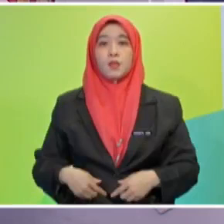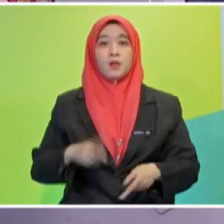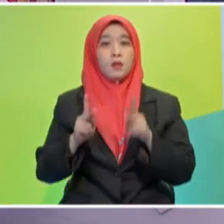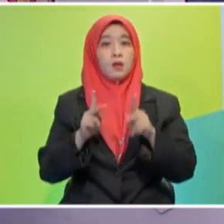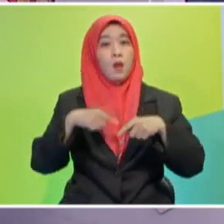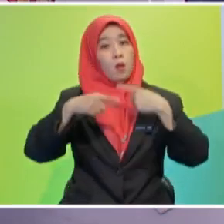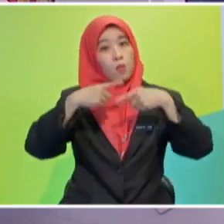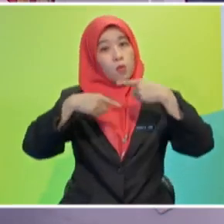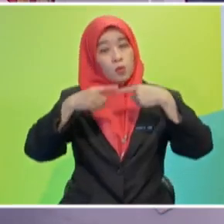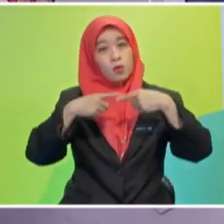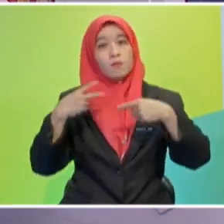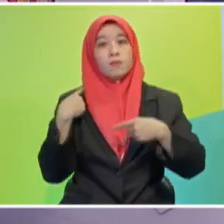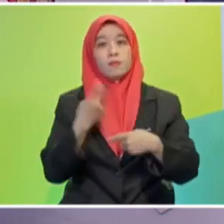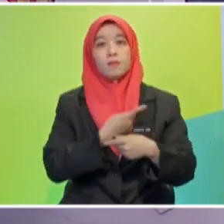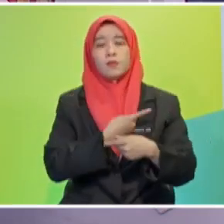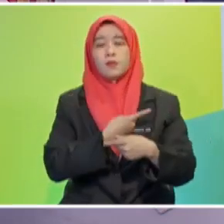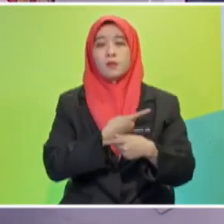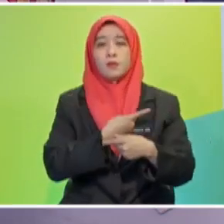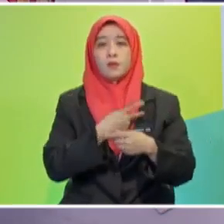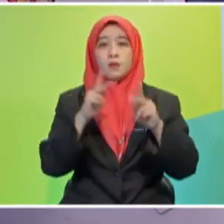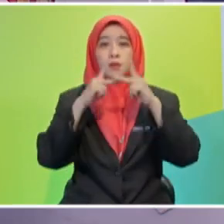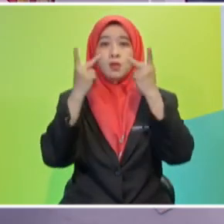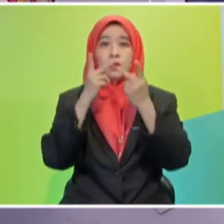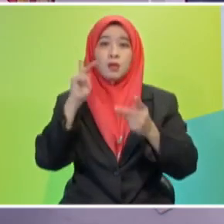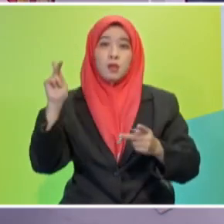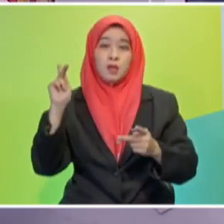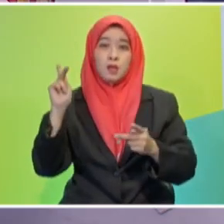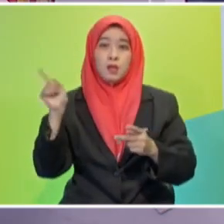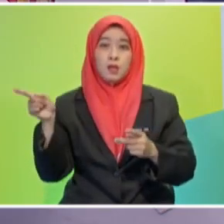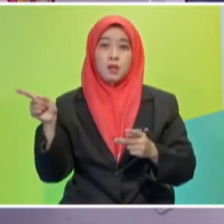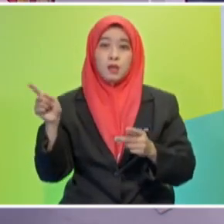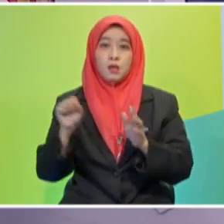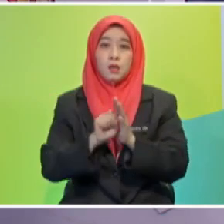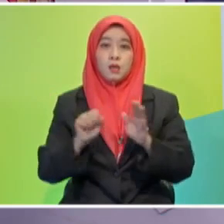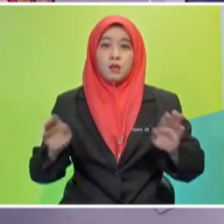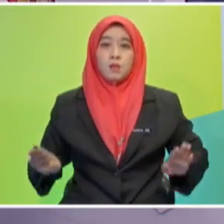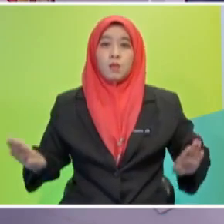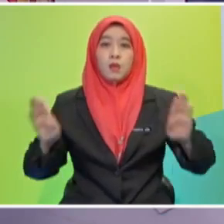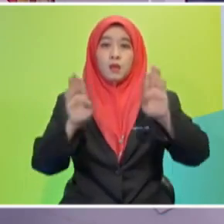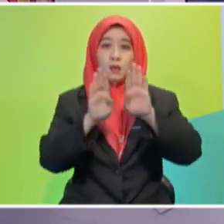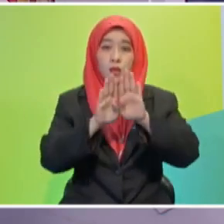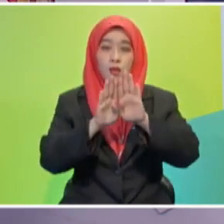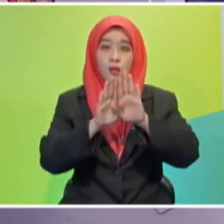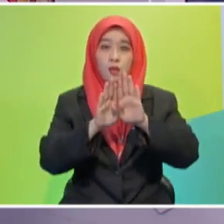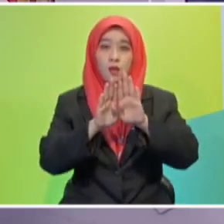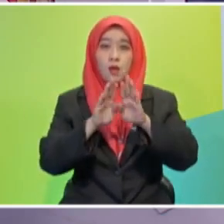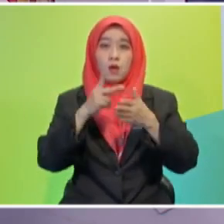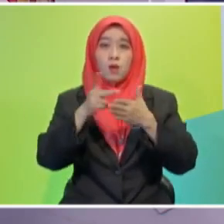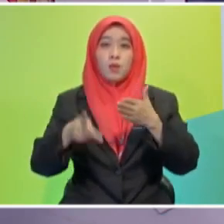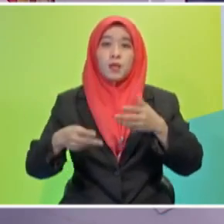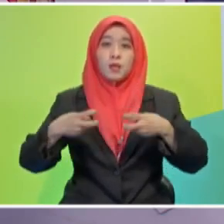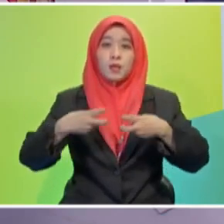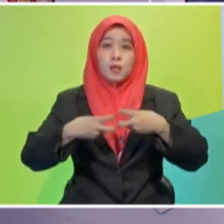ni kita kelaskan dia sebagai komponen elektrik.